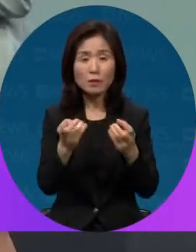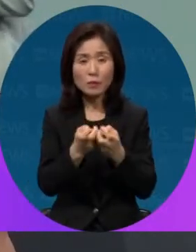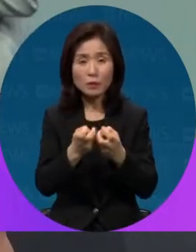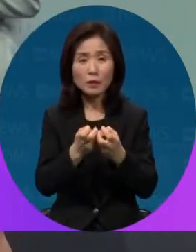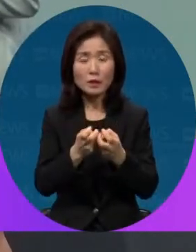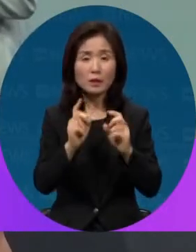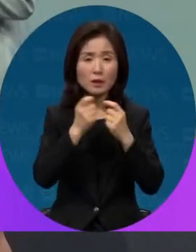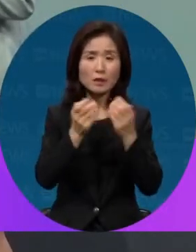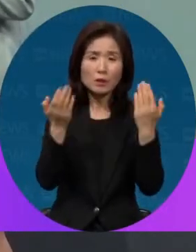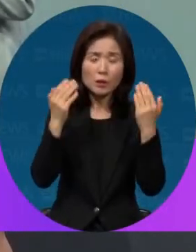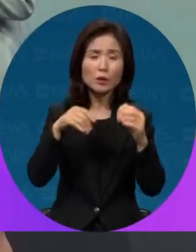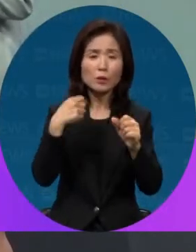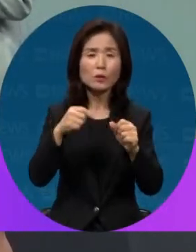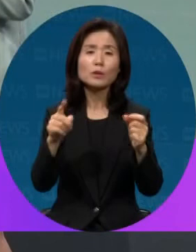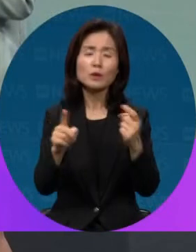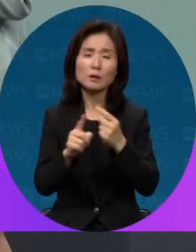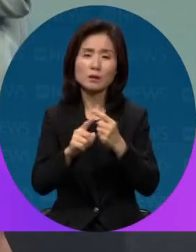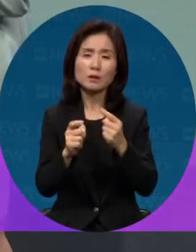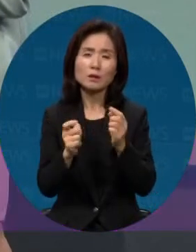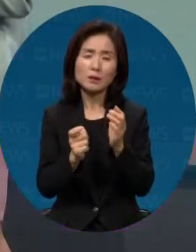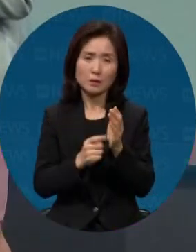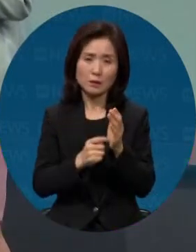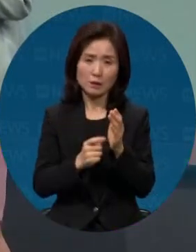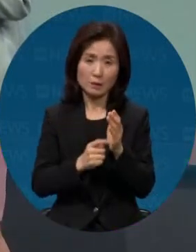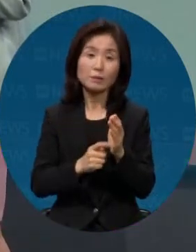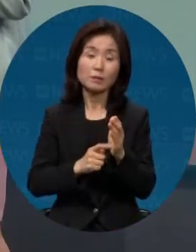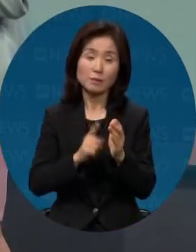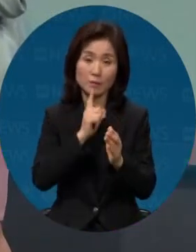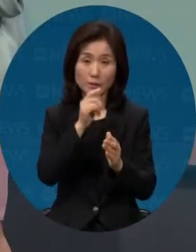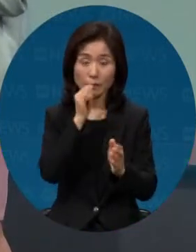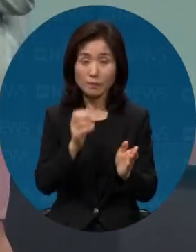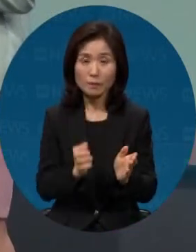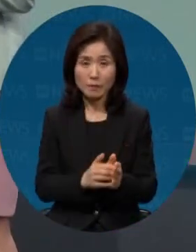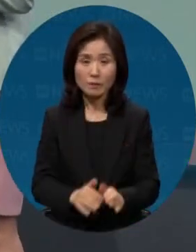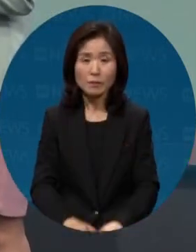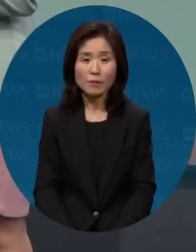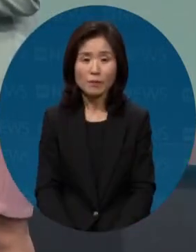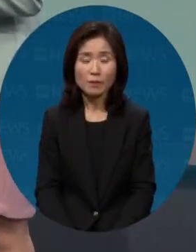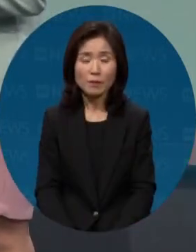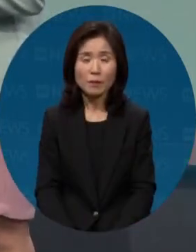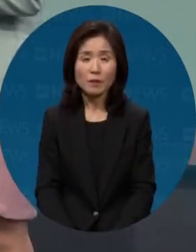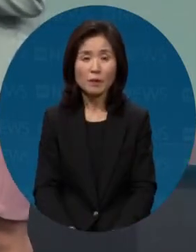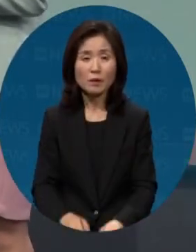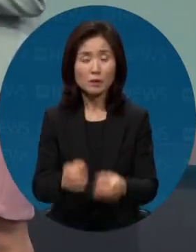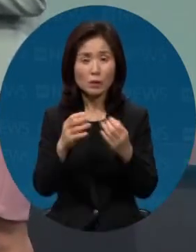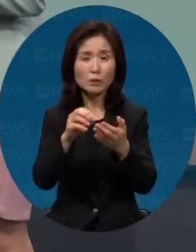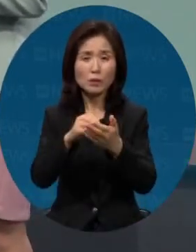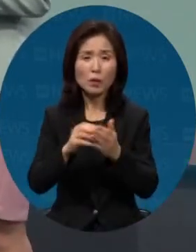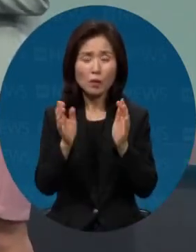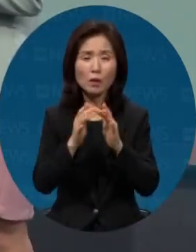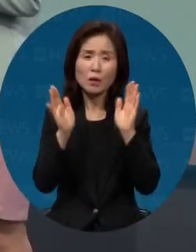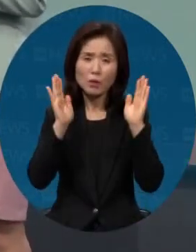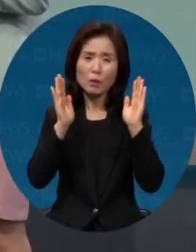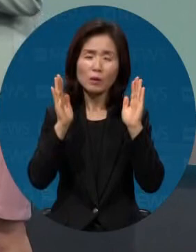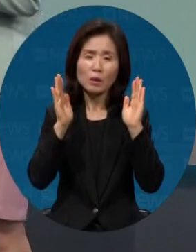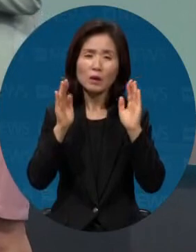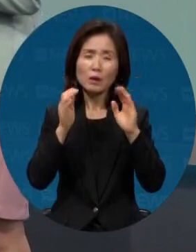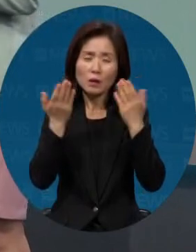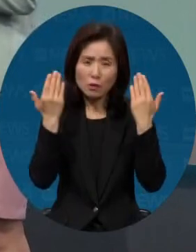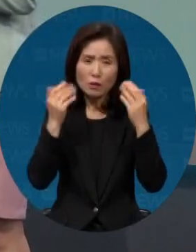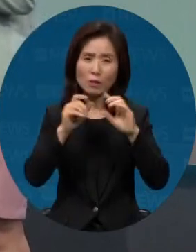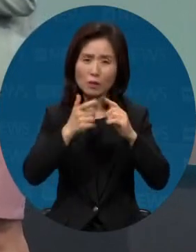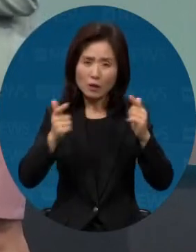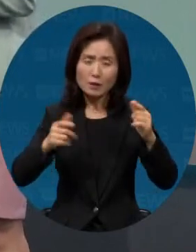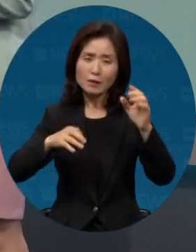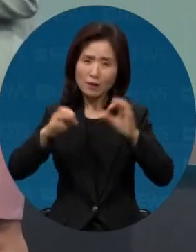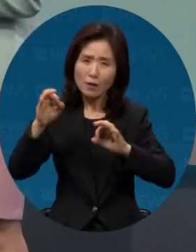학교교육이 개선이 무엇보다 시급하다 고 주장하기도 했습니다 그럴 때는 온라인 학교라서 여러가지 시행착오로 걷는 중인 것 같은데 가